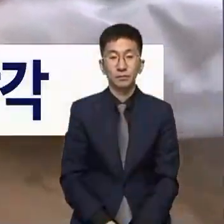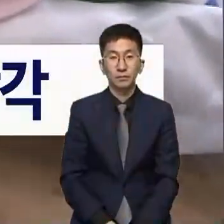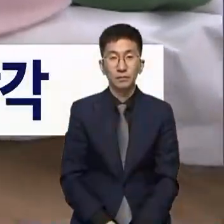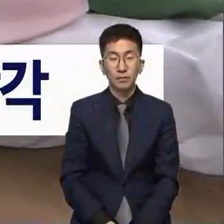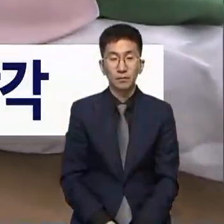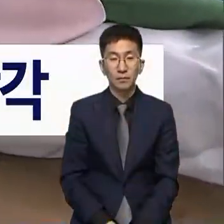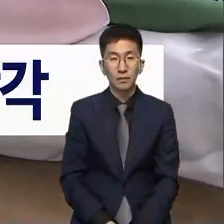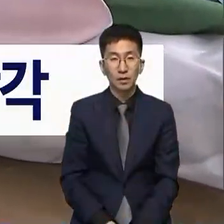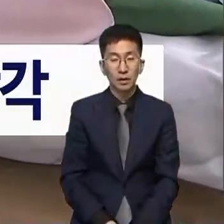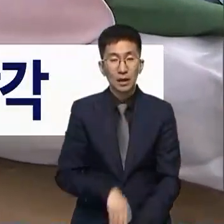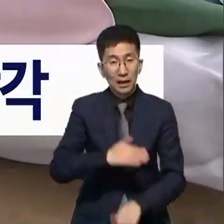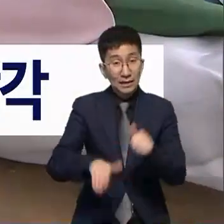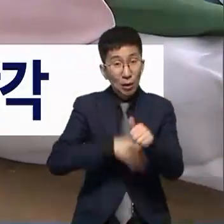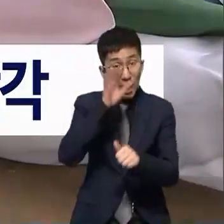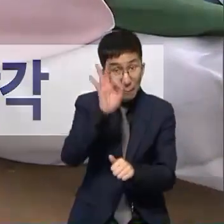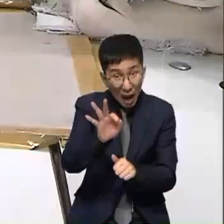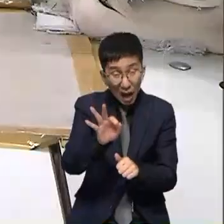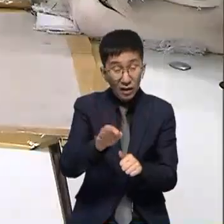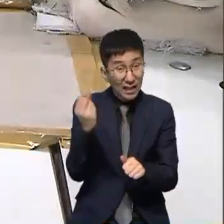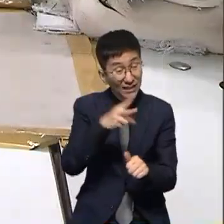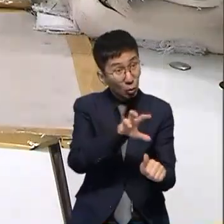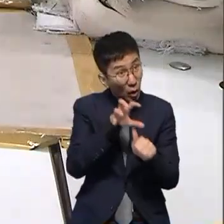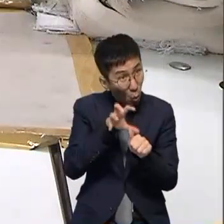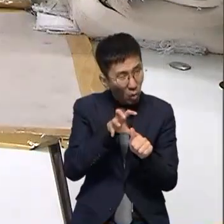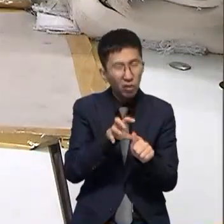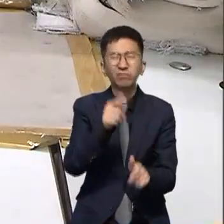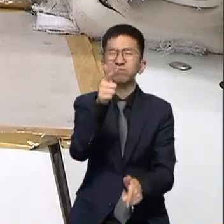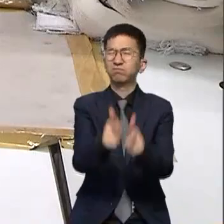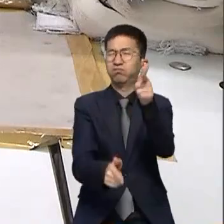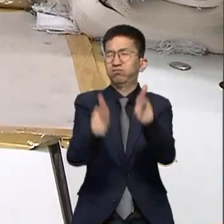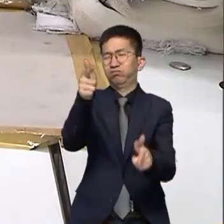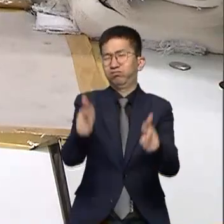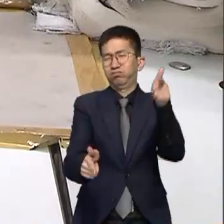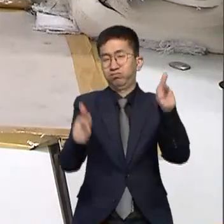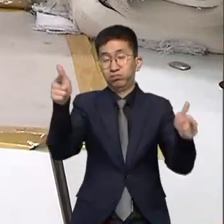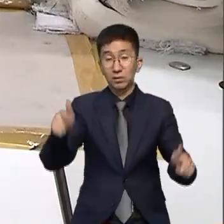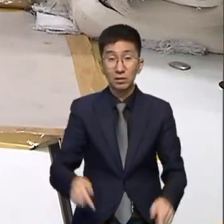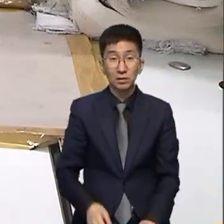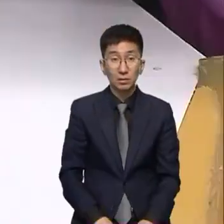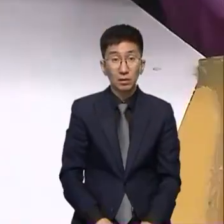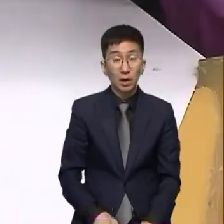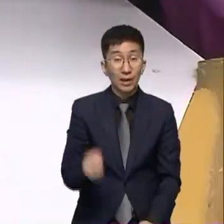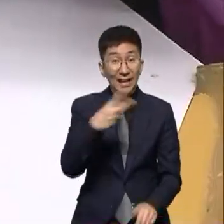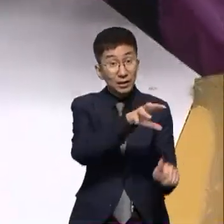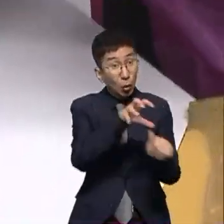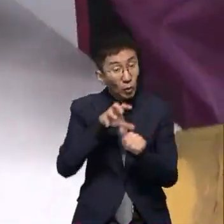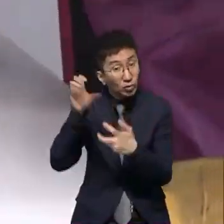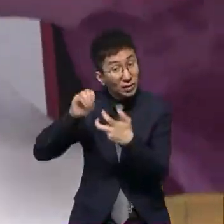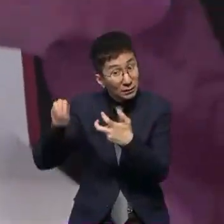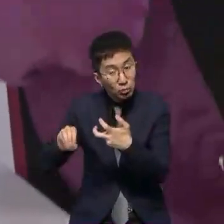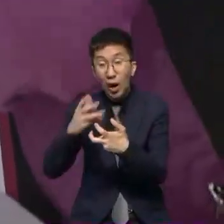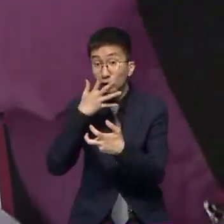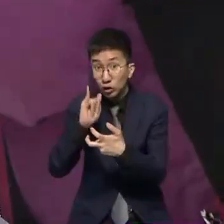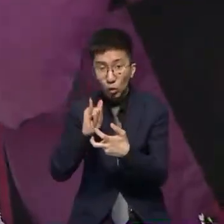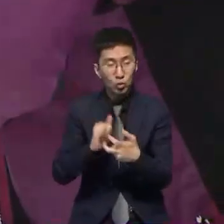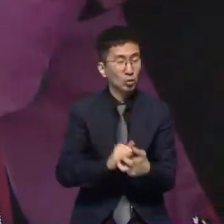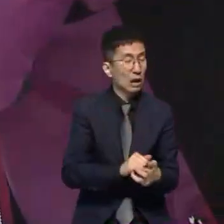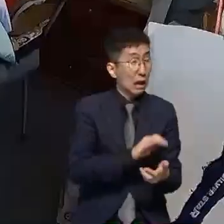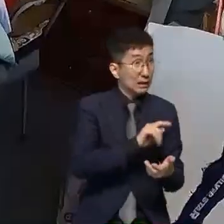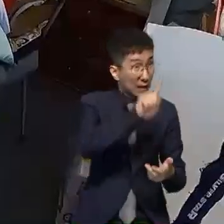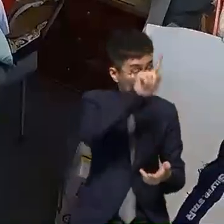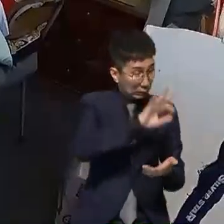따라 재활용률도 천지차입니다. 재활용률이 70%에 달하는 지자체가 있는가 하면 0%인 곳도